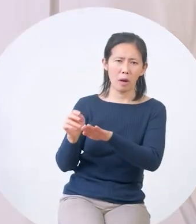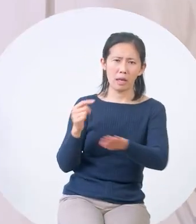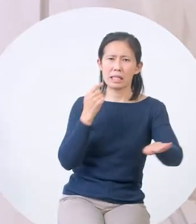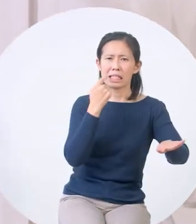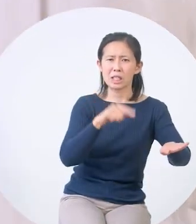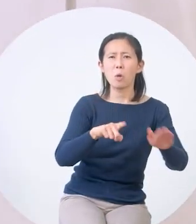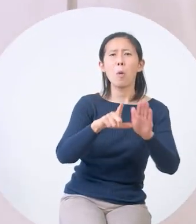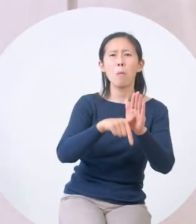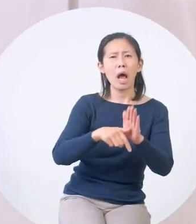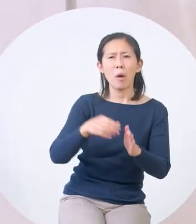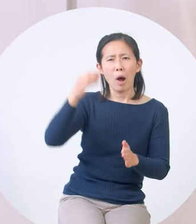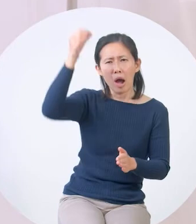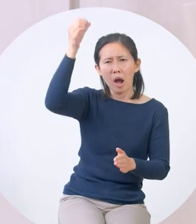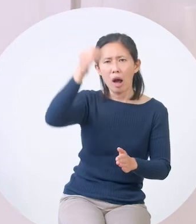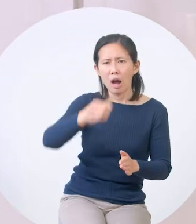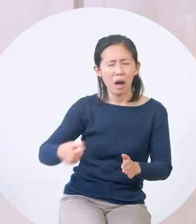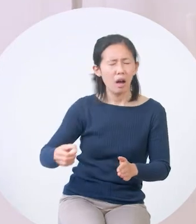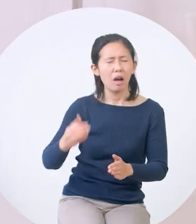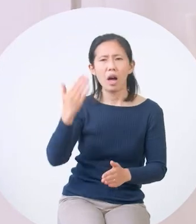かな、ロービジョン。